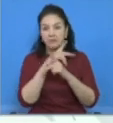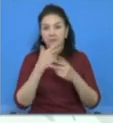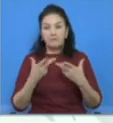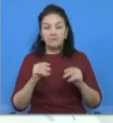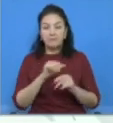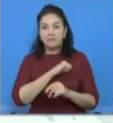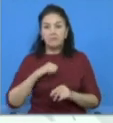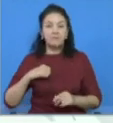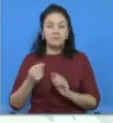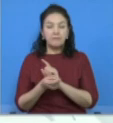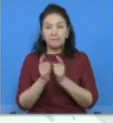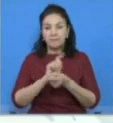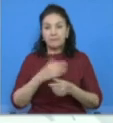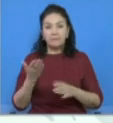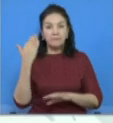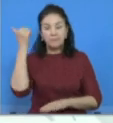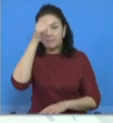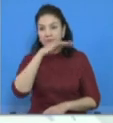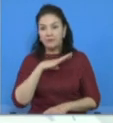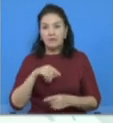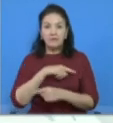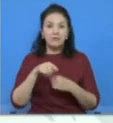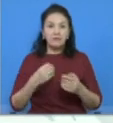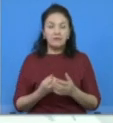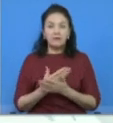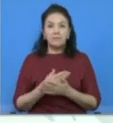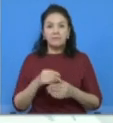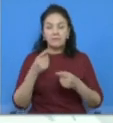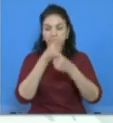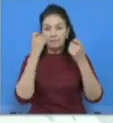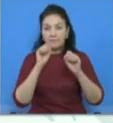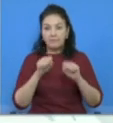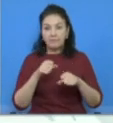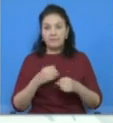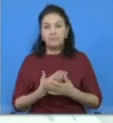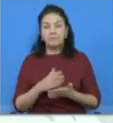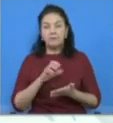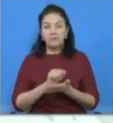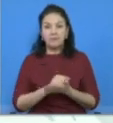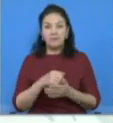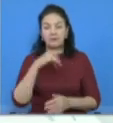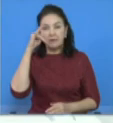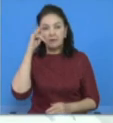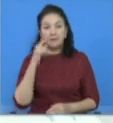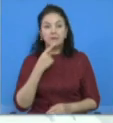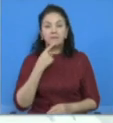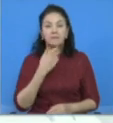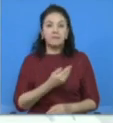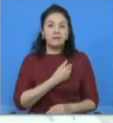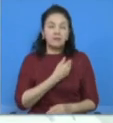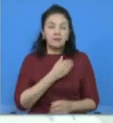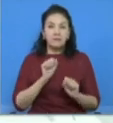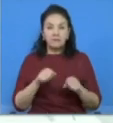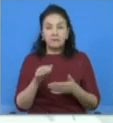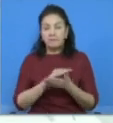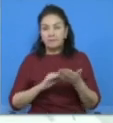даже сами переводим. С прошлого года на бизнес-объектах вывески и рекламу можно оформлять только на государственном языке. По желанию можно